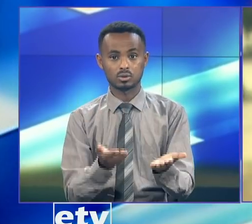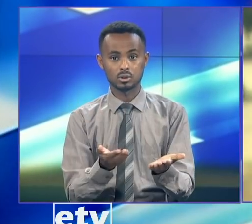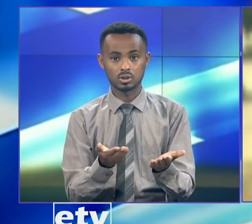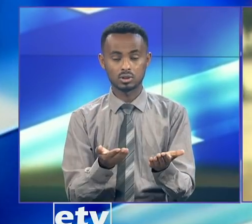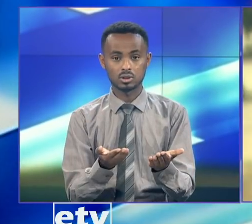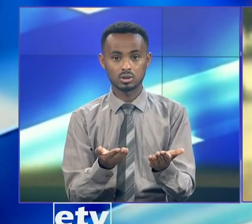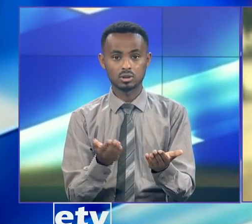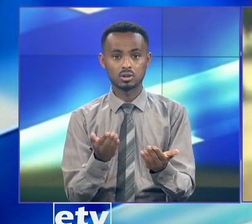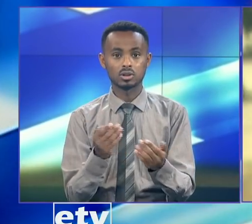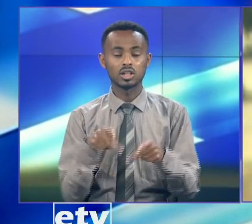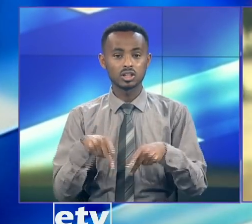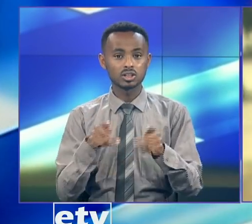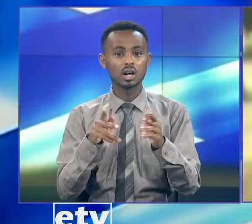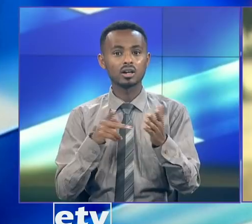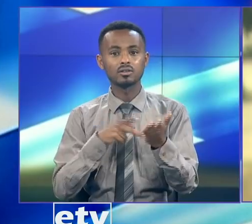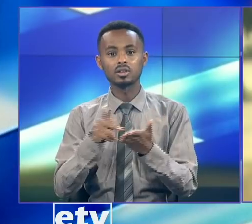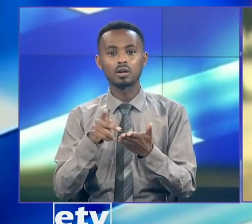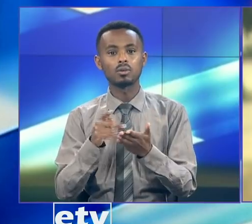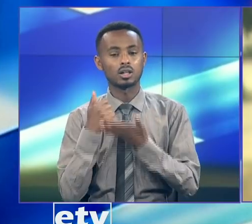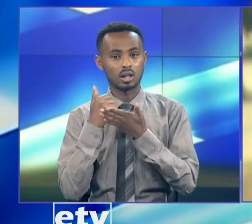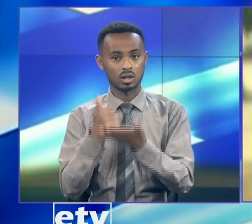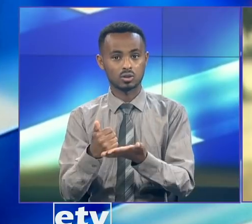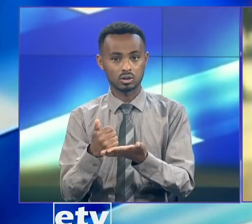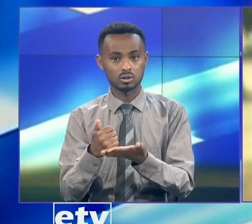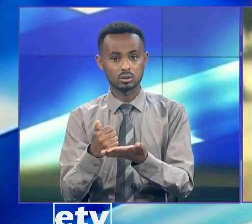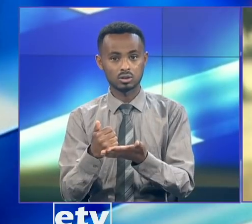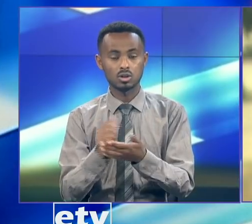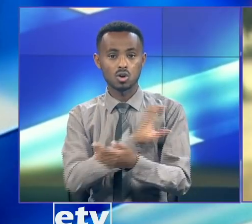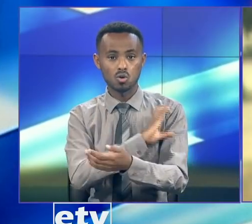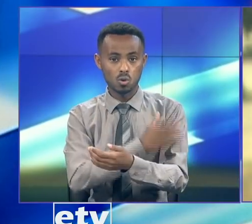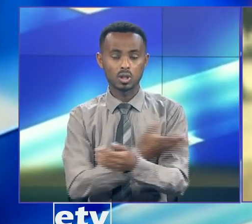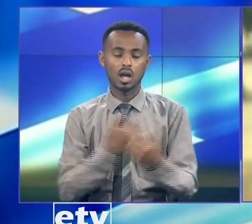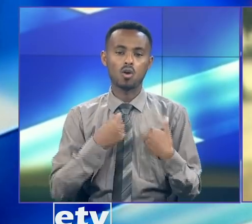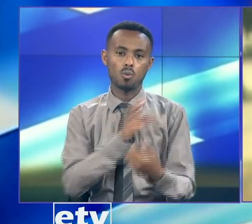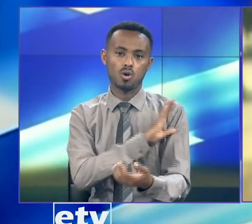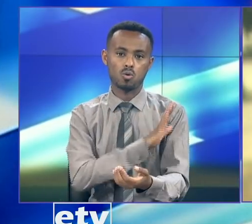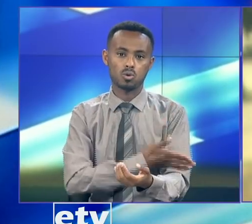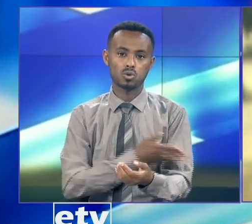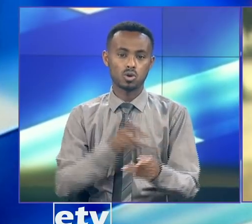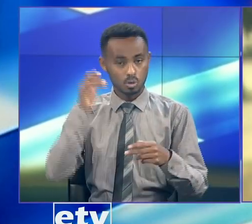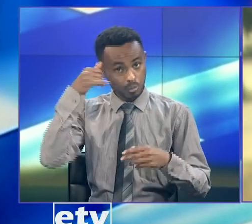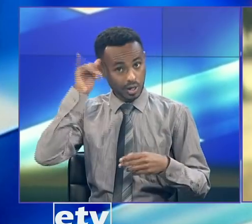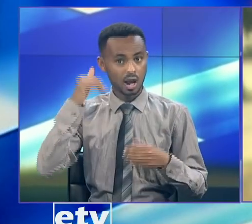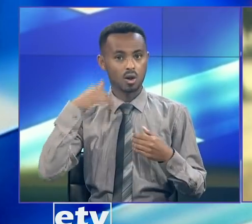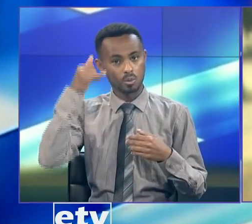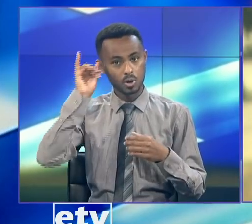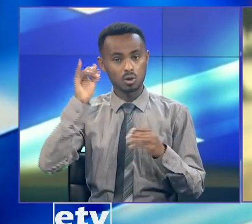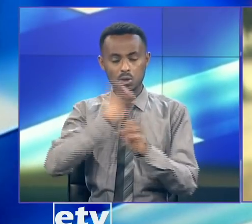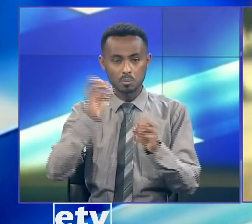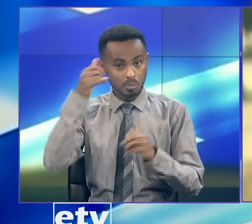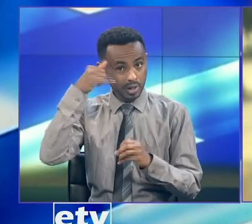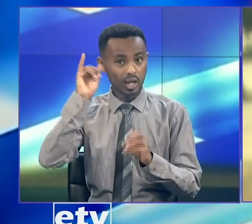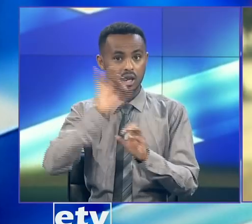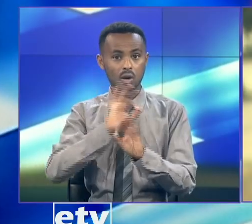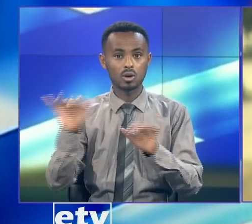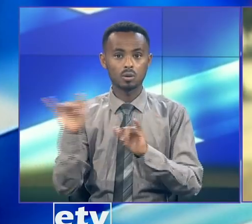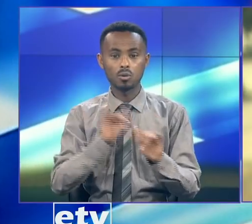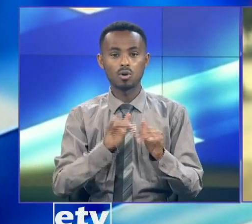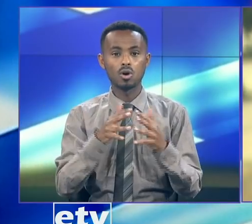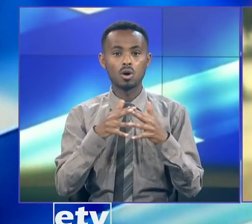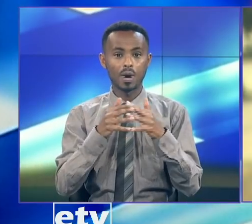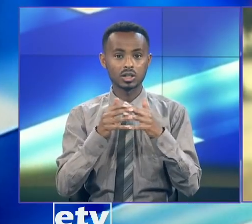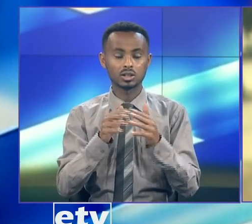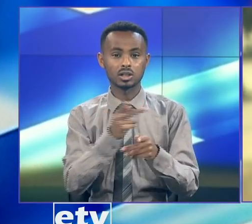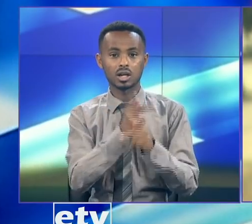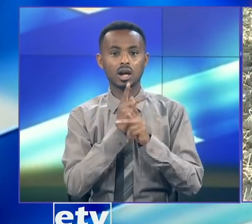የእርሻ ክፍያም ረድተናቸዋል። ጉልበት ያለው በጉልበቱ፣ በሬ ያለው በበሬው፣ ምንም በሬ የሌለው ደግሞ ማሽን